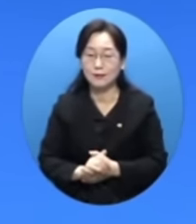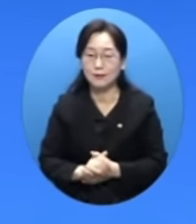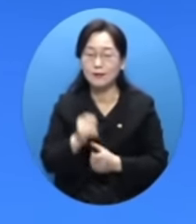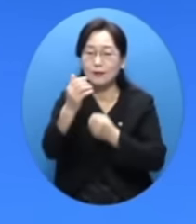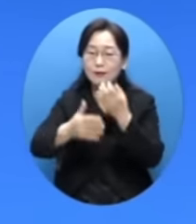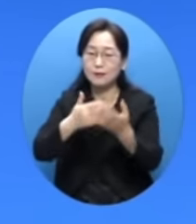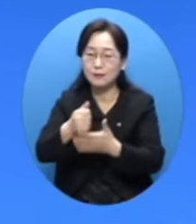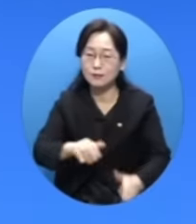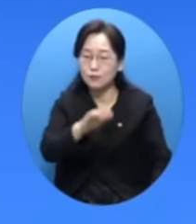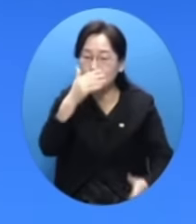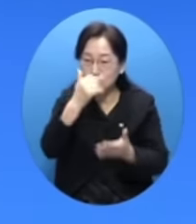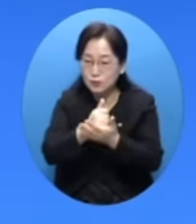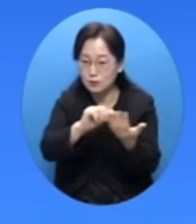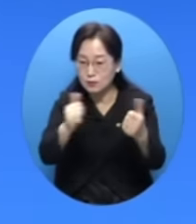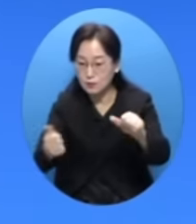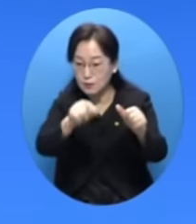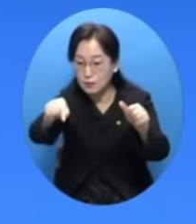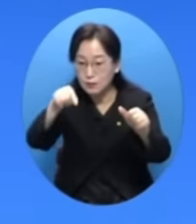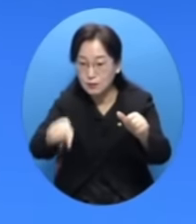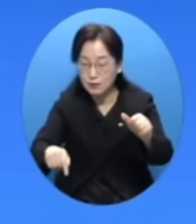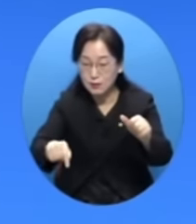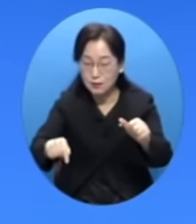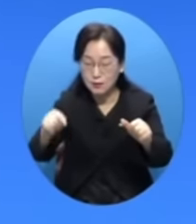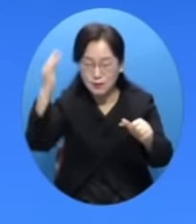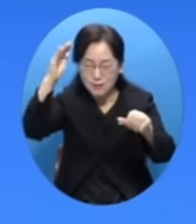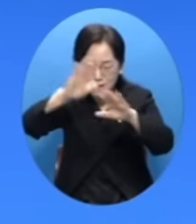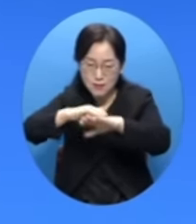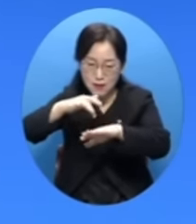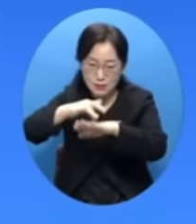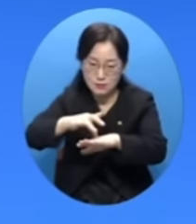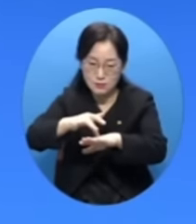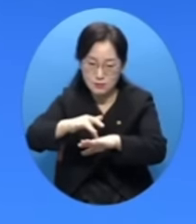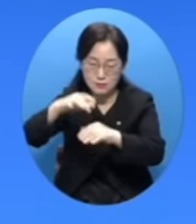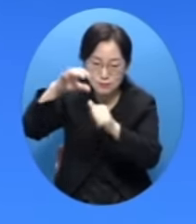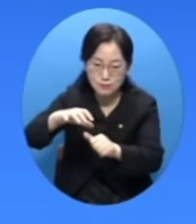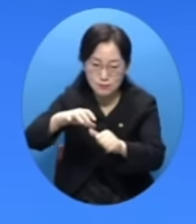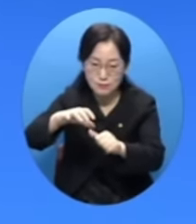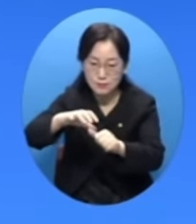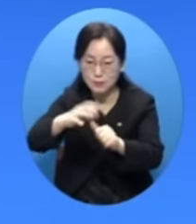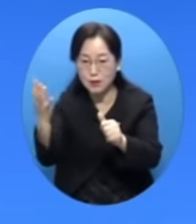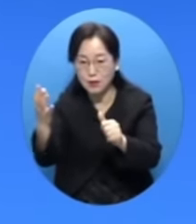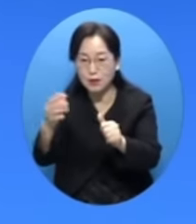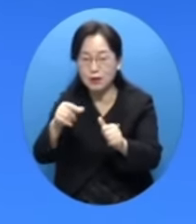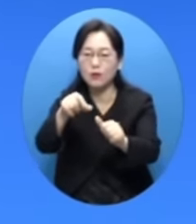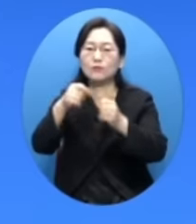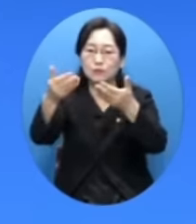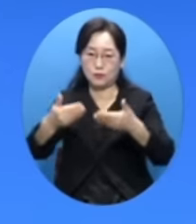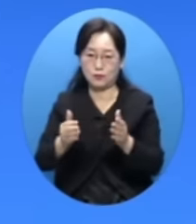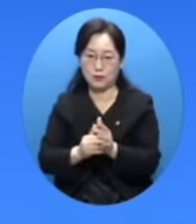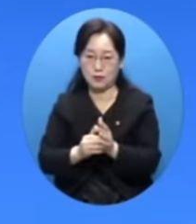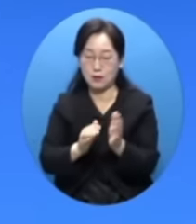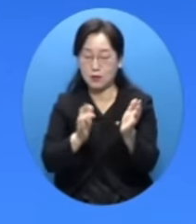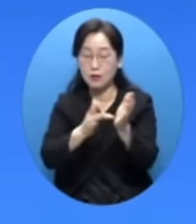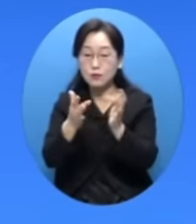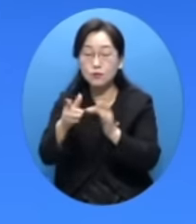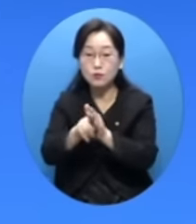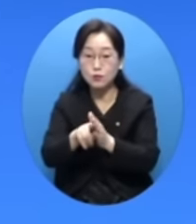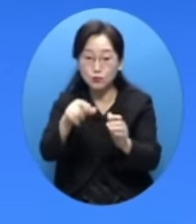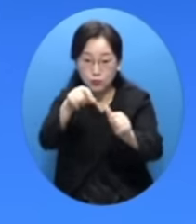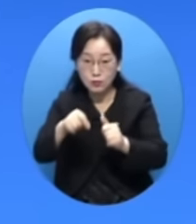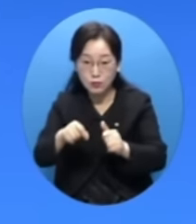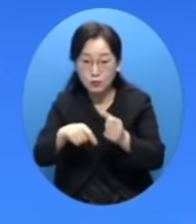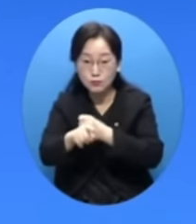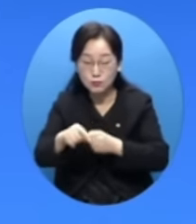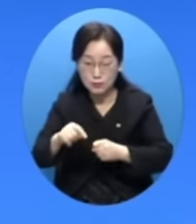하나님께서 우리를 죄와 사망에서 흑암의 권세에서 건져주셨습니다. 우리가 예수 믿고 구원받은 것은 우리가 자라서 된 것이